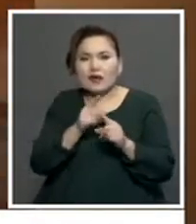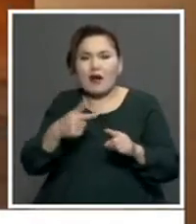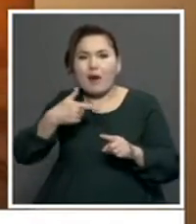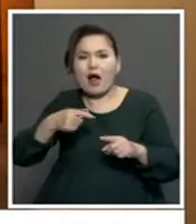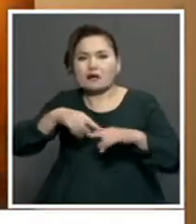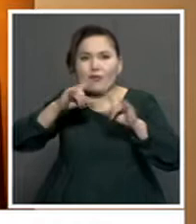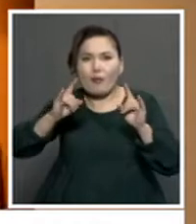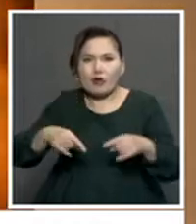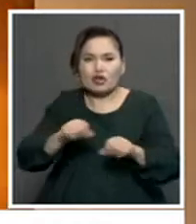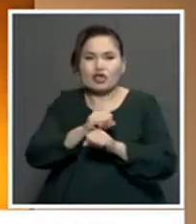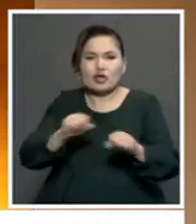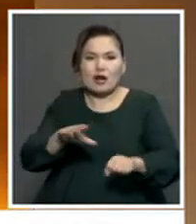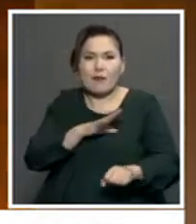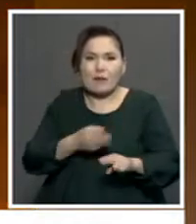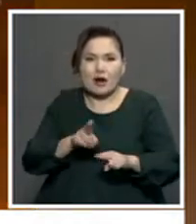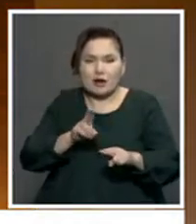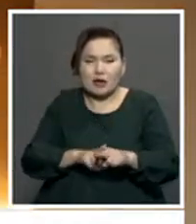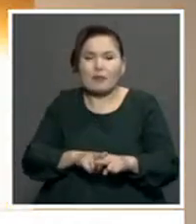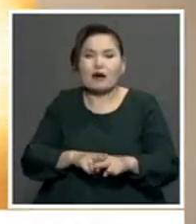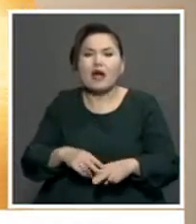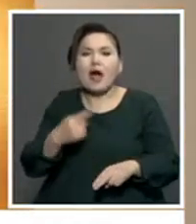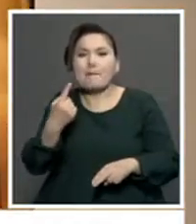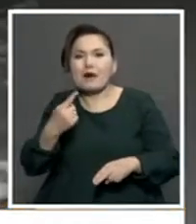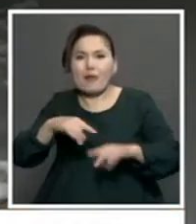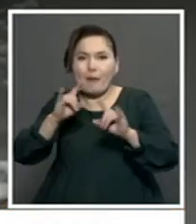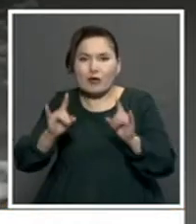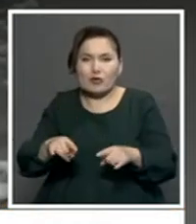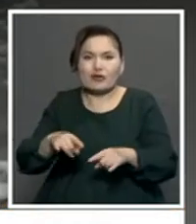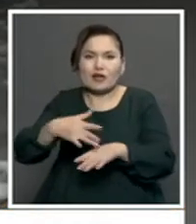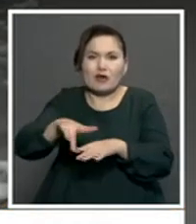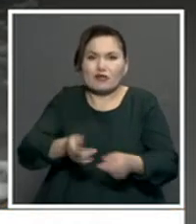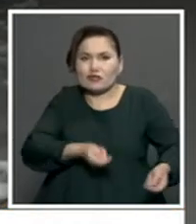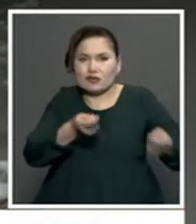баллоны жарылған, тағы бір баллонды құтқарушылар үйден алып шықты. Тұрғындар үйден шығып үлгерген.